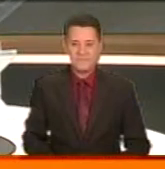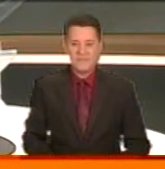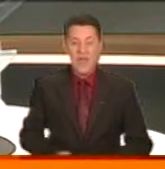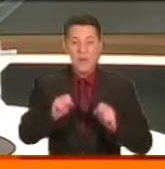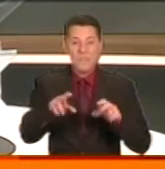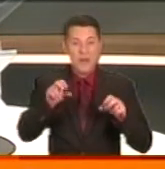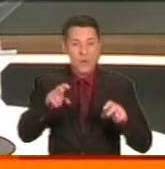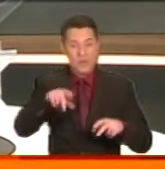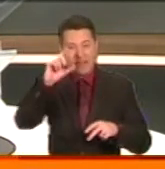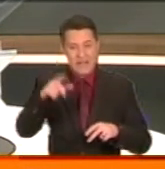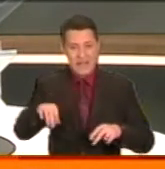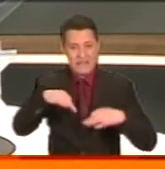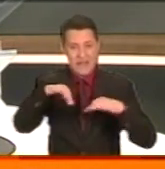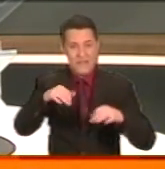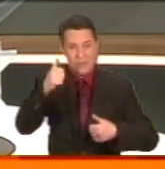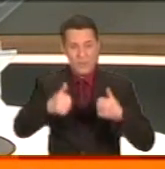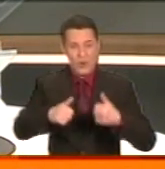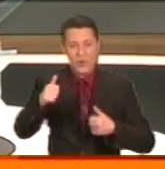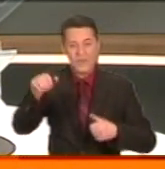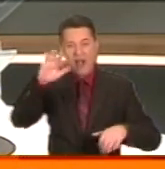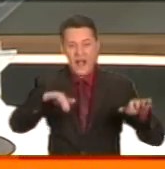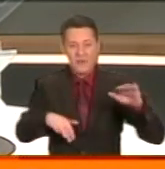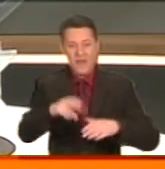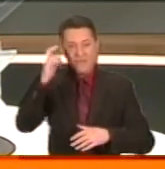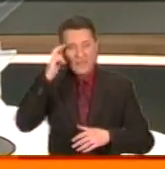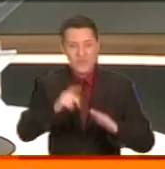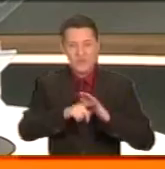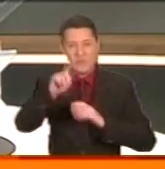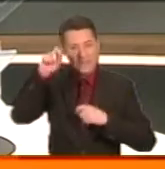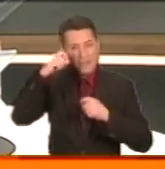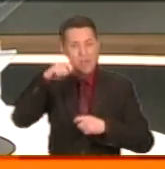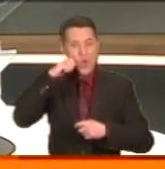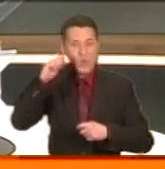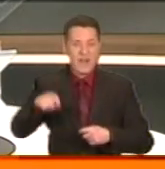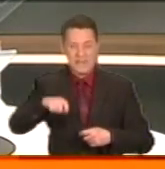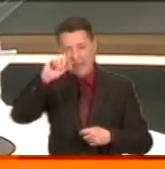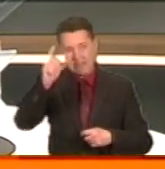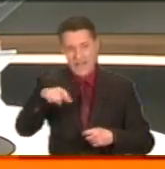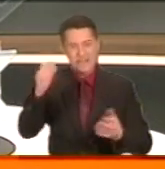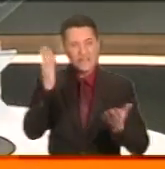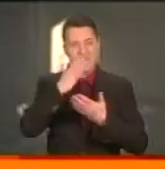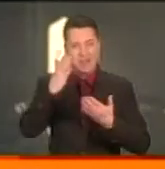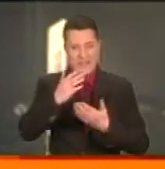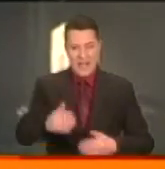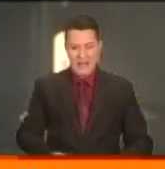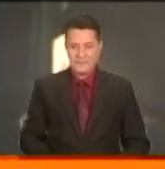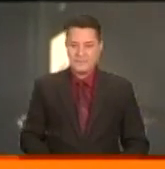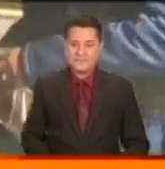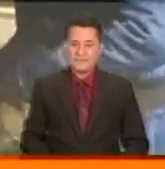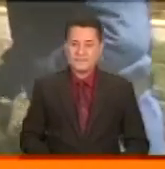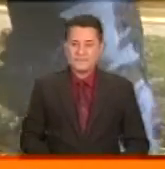Пригоди італійського автоперегонця в Карпатах. В Києві розпочалися знімання українсько-італійського кіна.